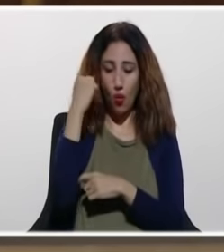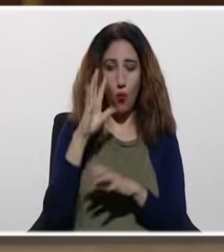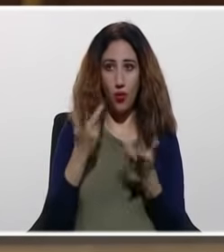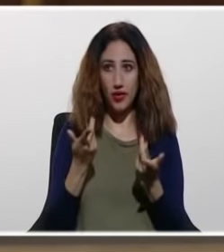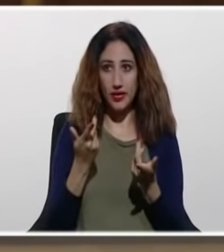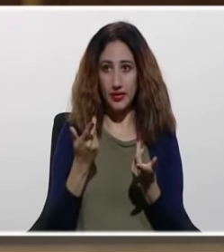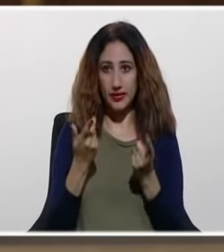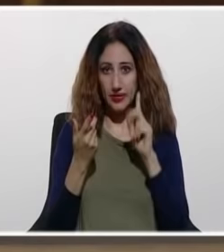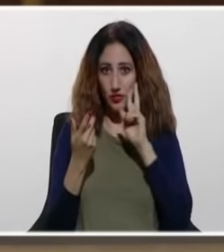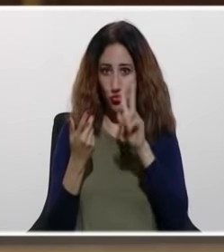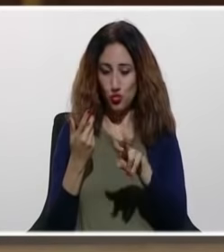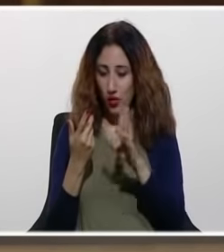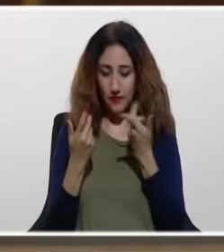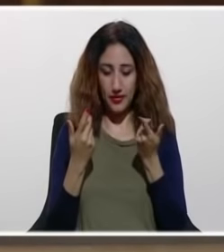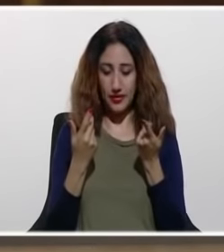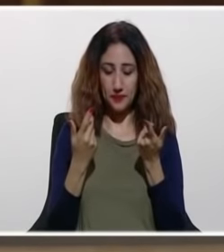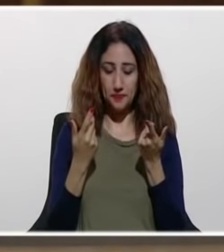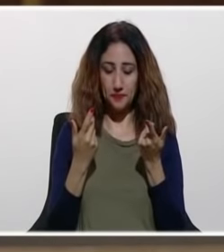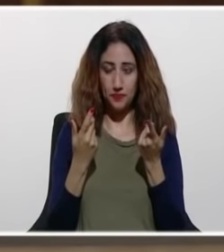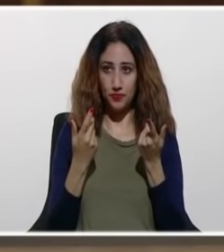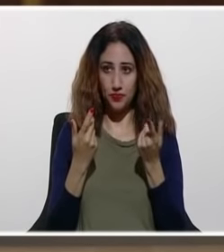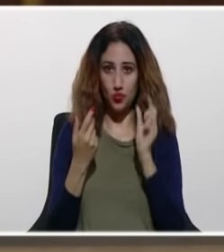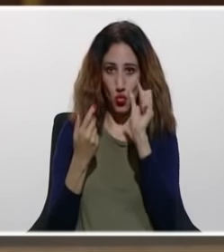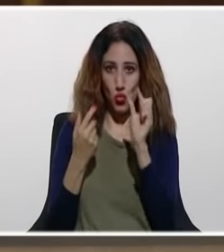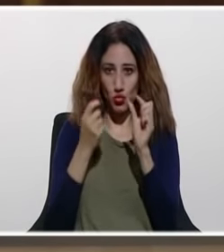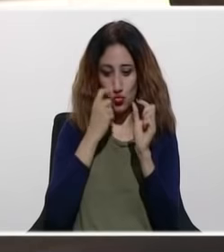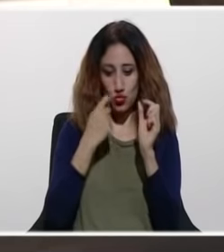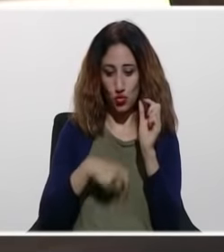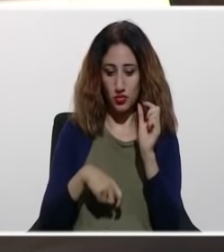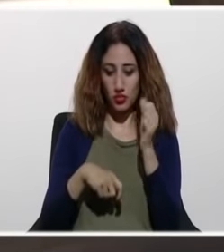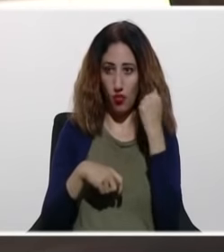عندك النهاردة دي اللي هي أصبحت يعني جزء من شخصيتك؟